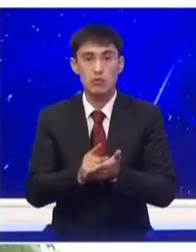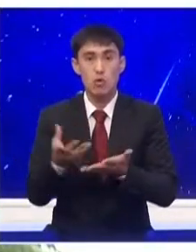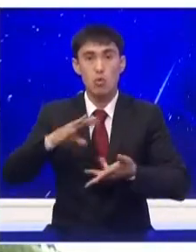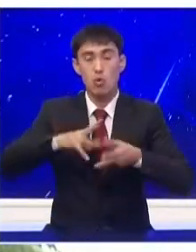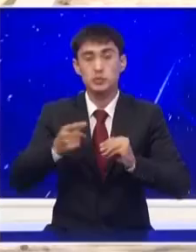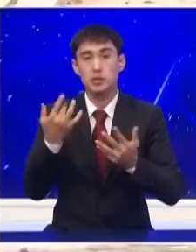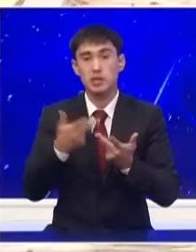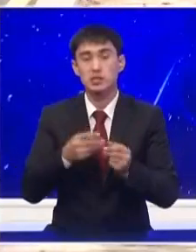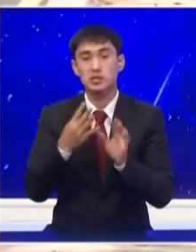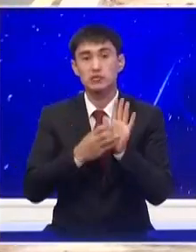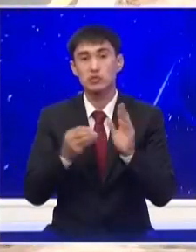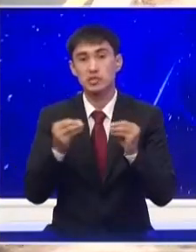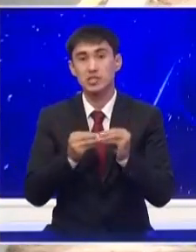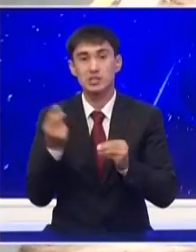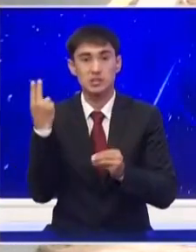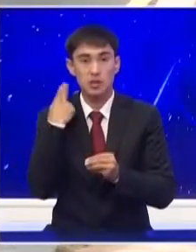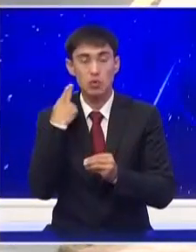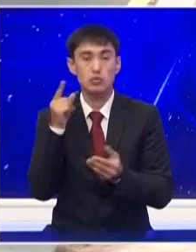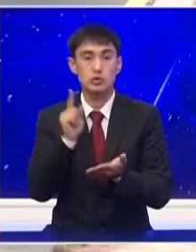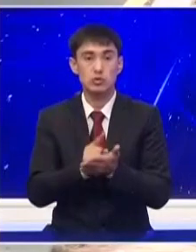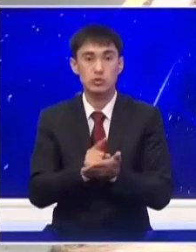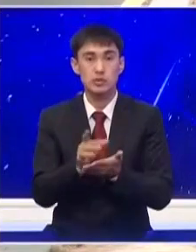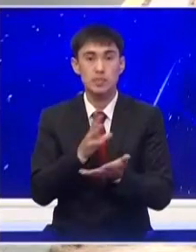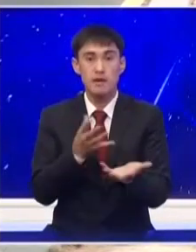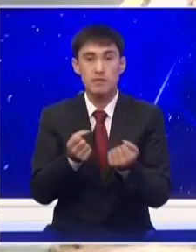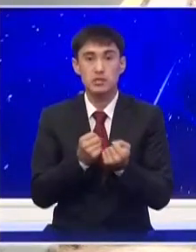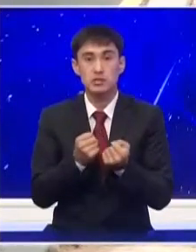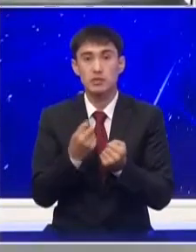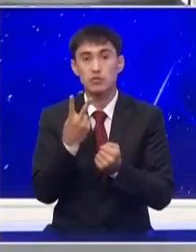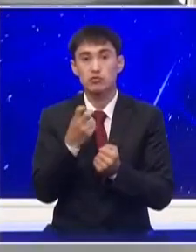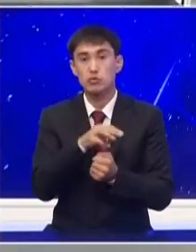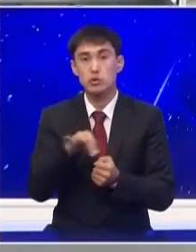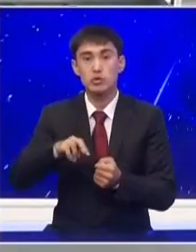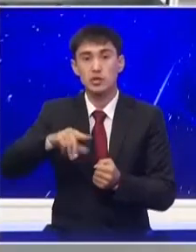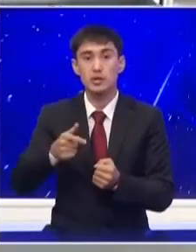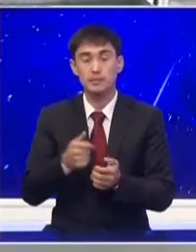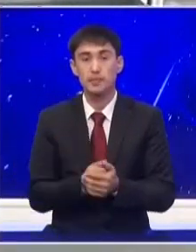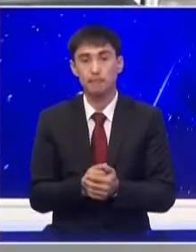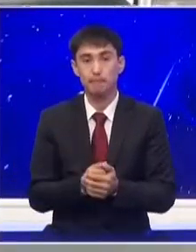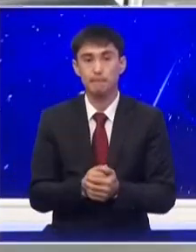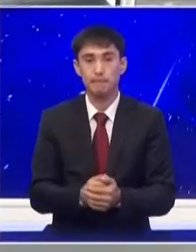общим количеством 910 налоговых задолженностей взыскано около 200 миллионов тенге.